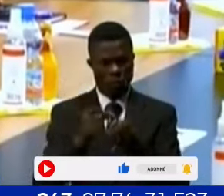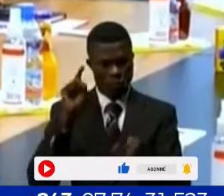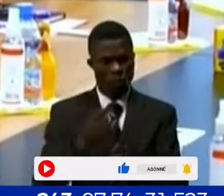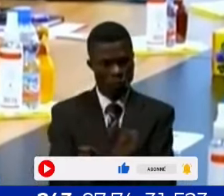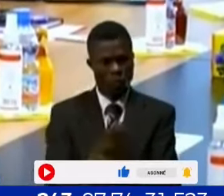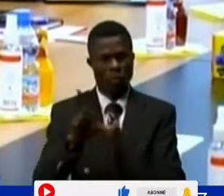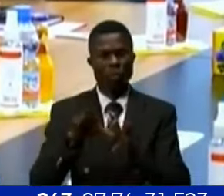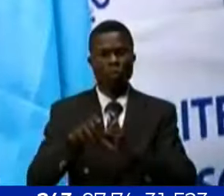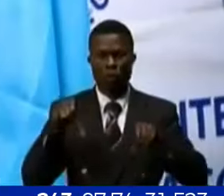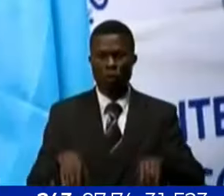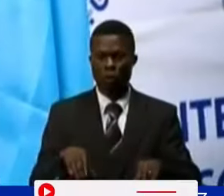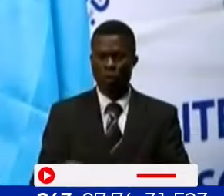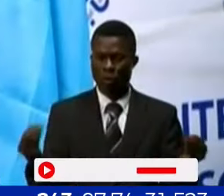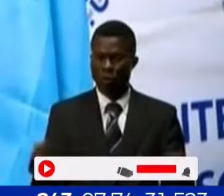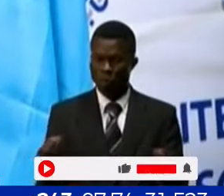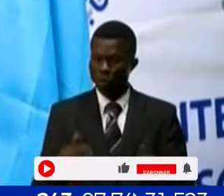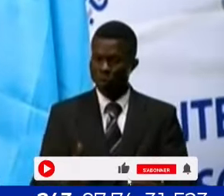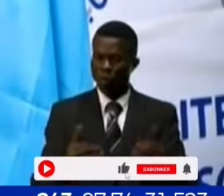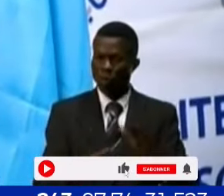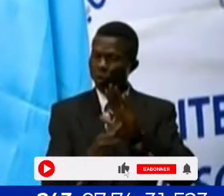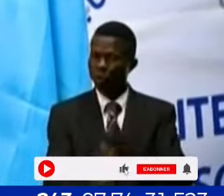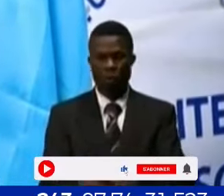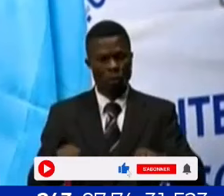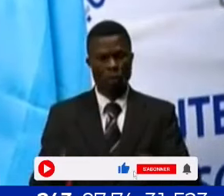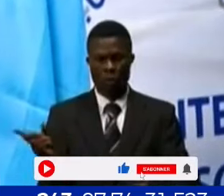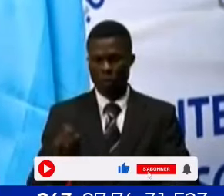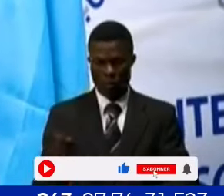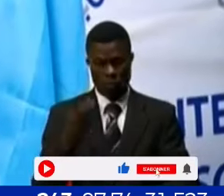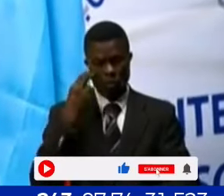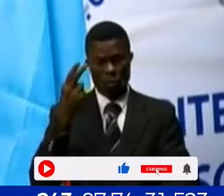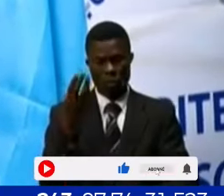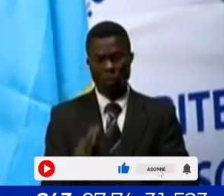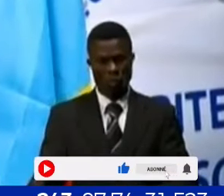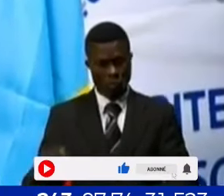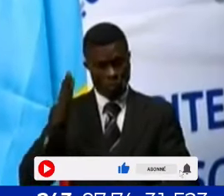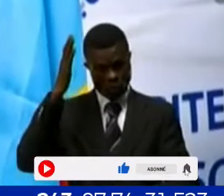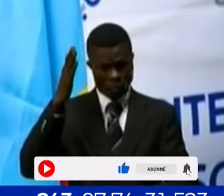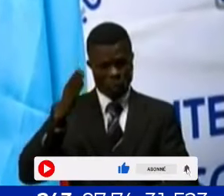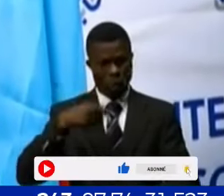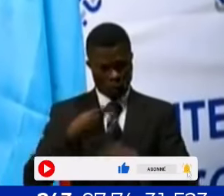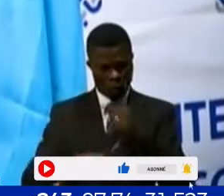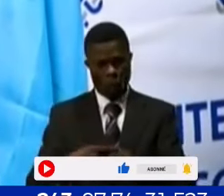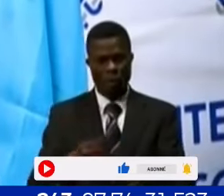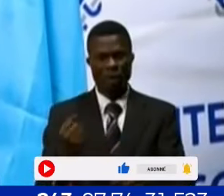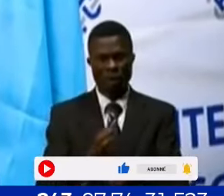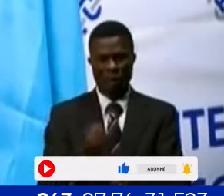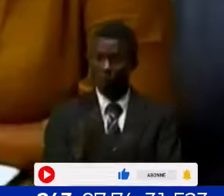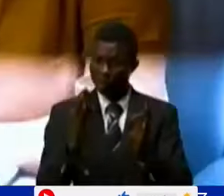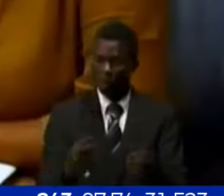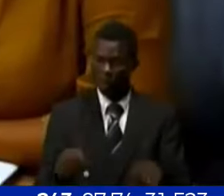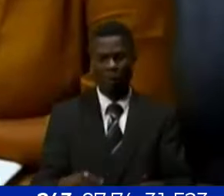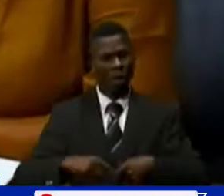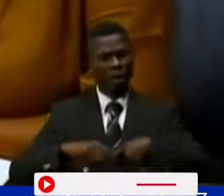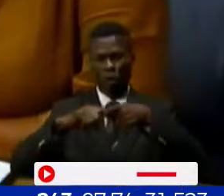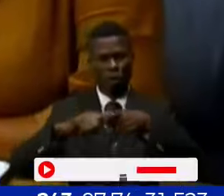période transitoire au terme de laquelle nous allons travailler et voir comment aboutir à les objectifs de faire partir de la